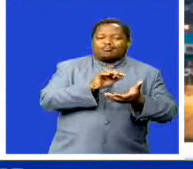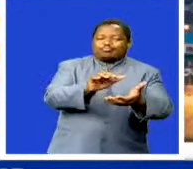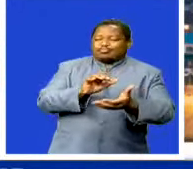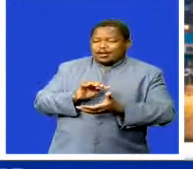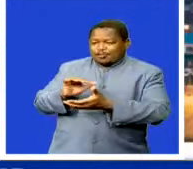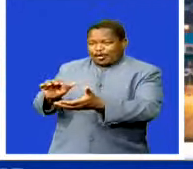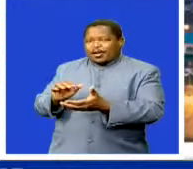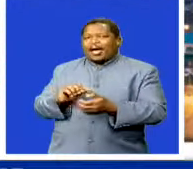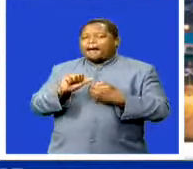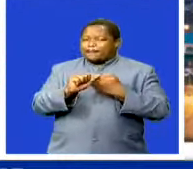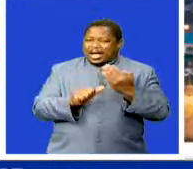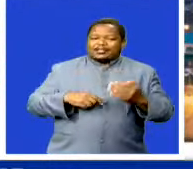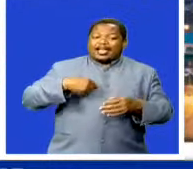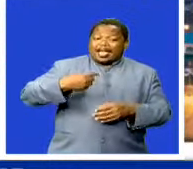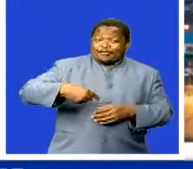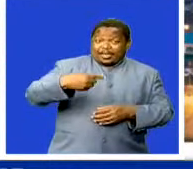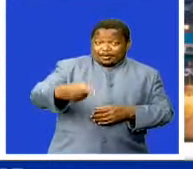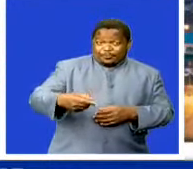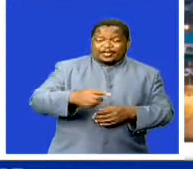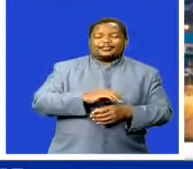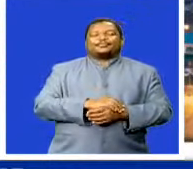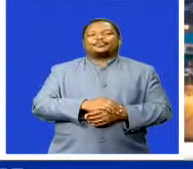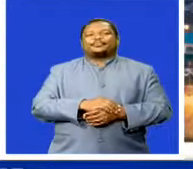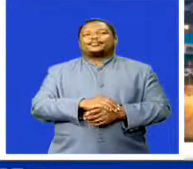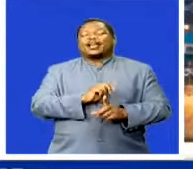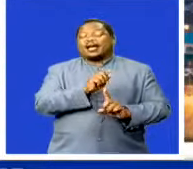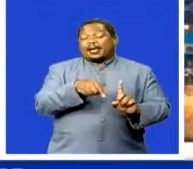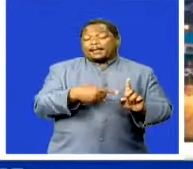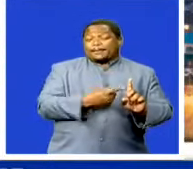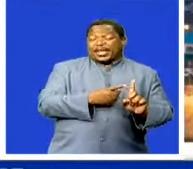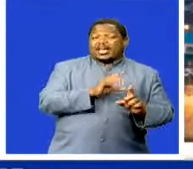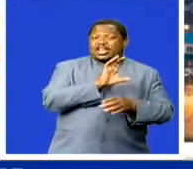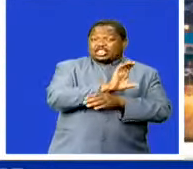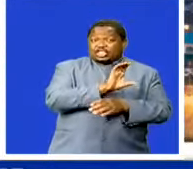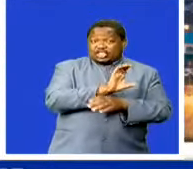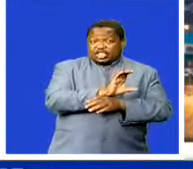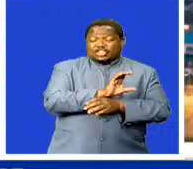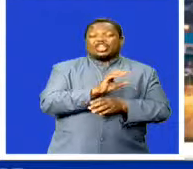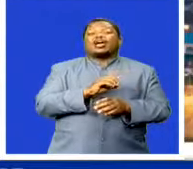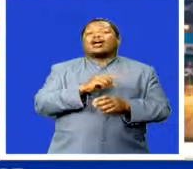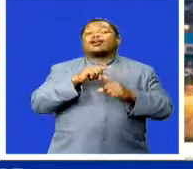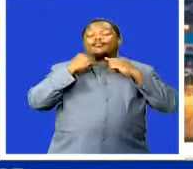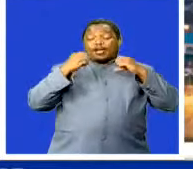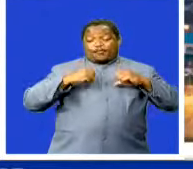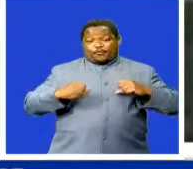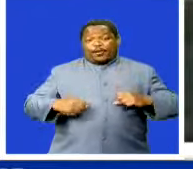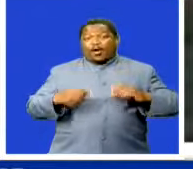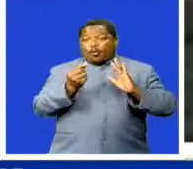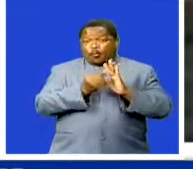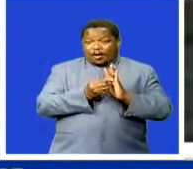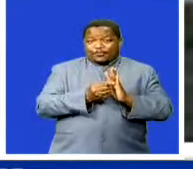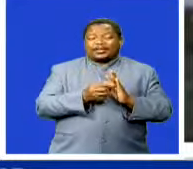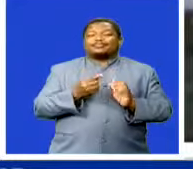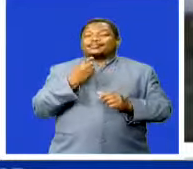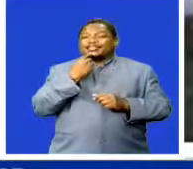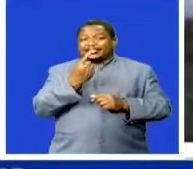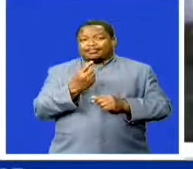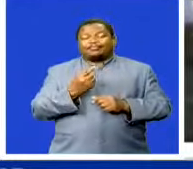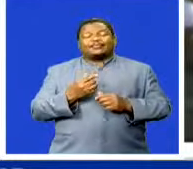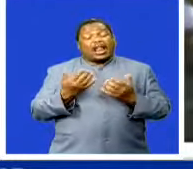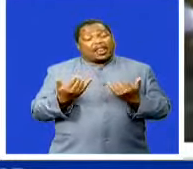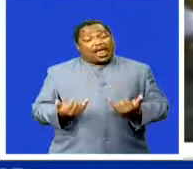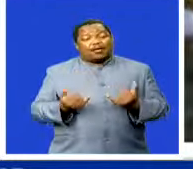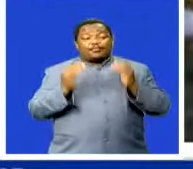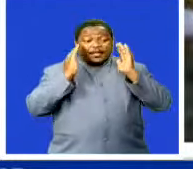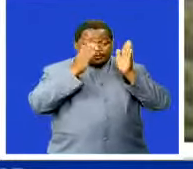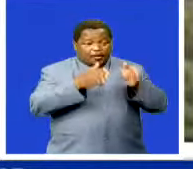simo senzawo yasemaqetsheni libandla lakubona kukuhle ukuthi lisite labantwana libandla lemaluthela